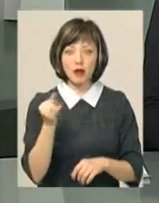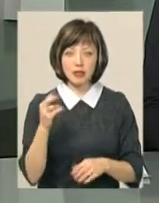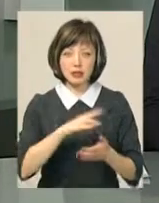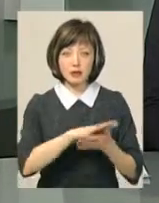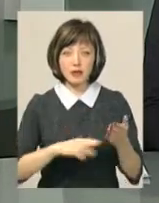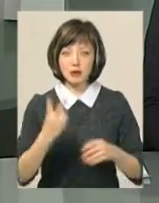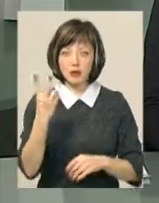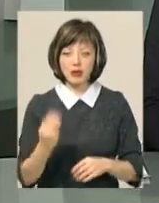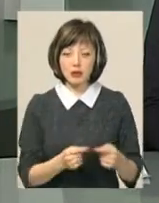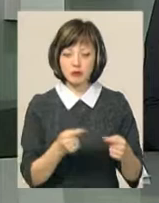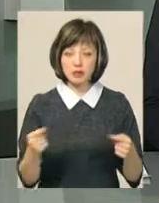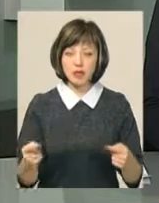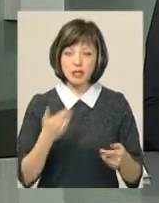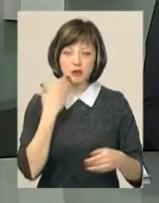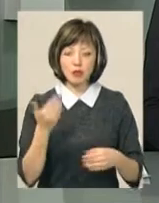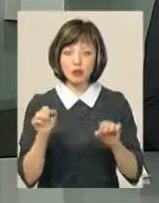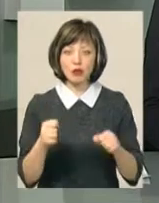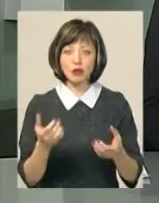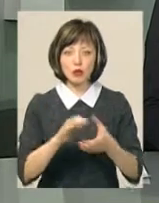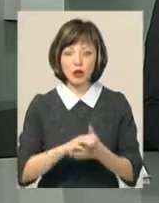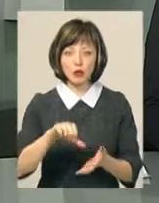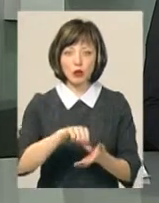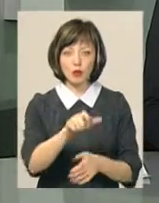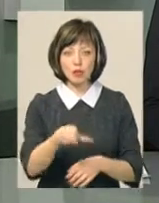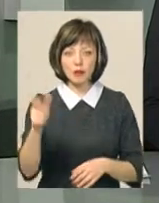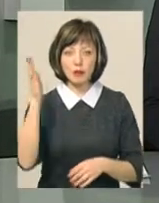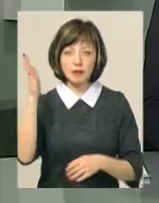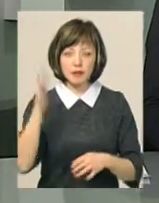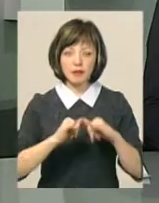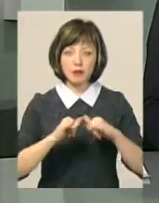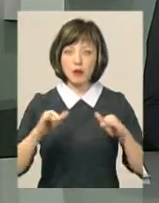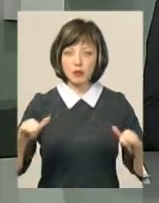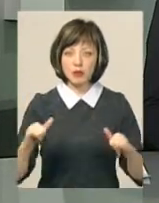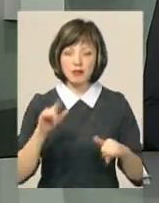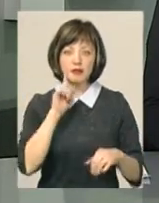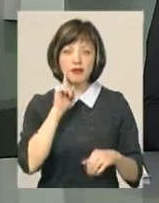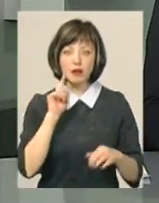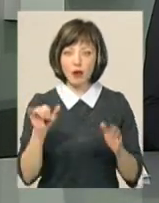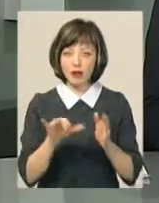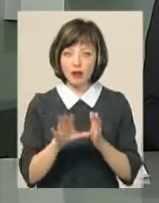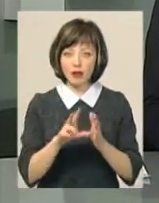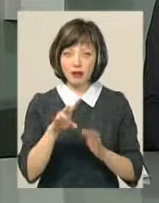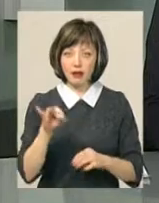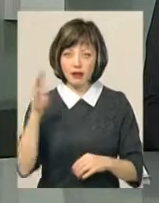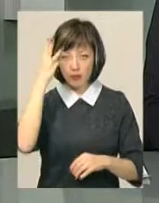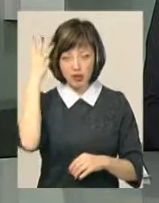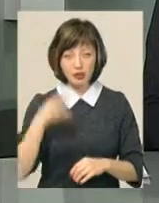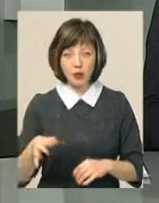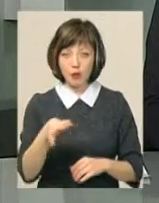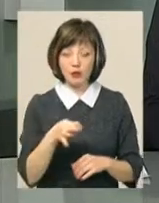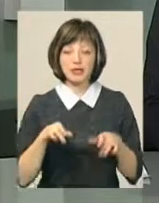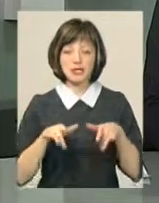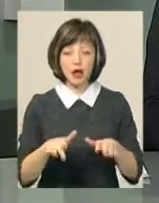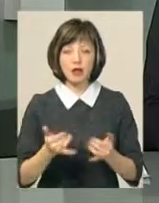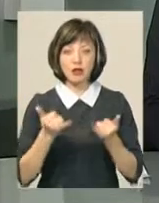Триватиме він 2 дні, впродовж яких спікери зможуть ознайомити учасників з перспективами розвитку зеленої енергетики у Хмельницькій області. Захід